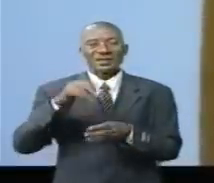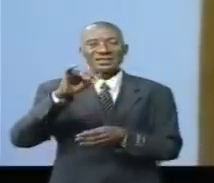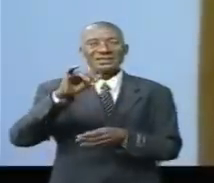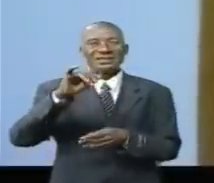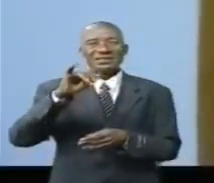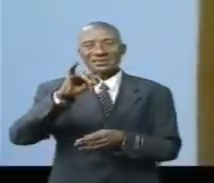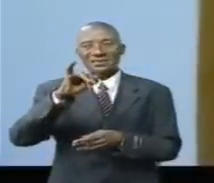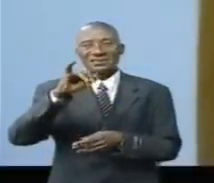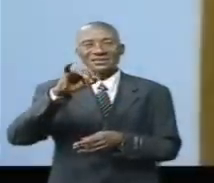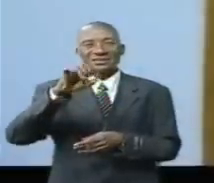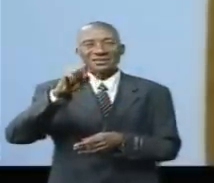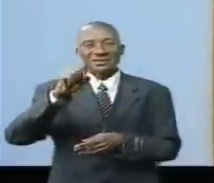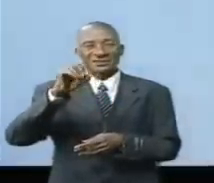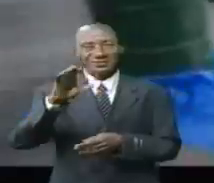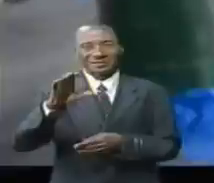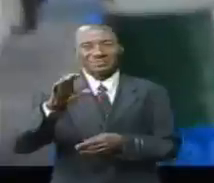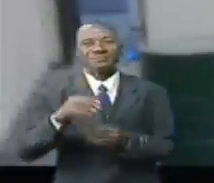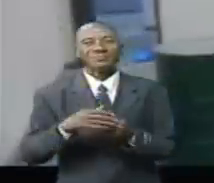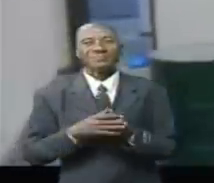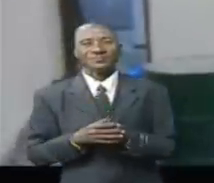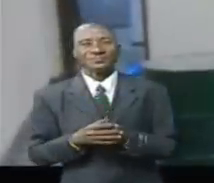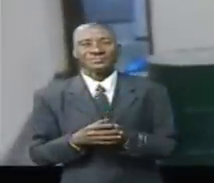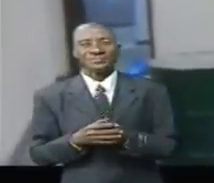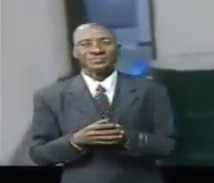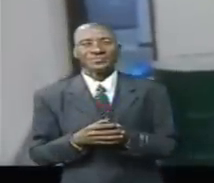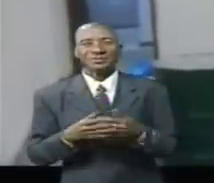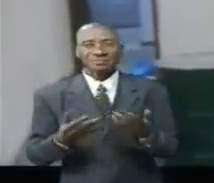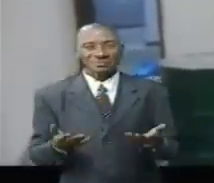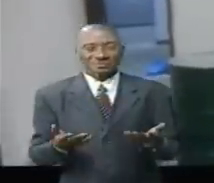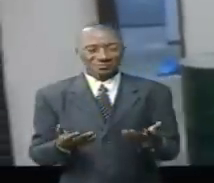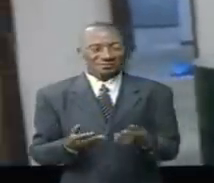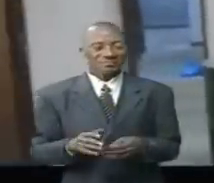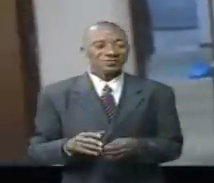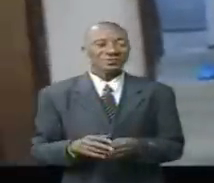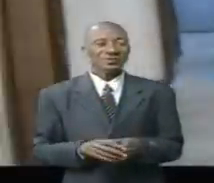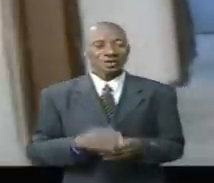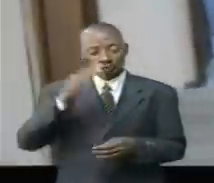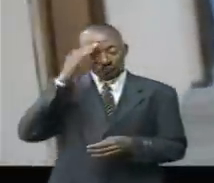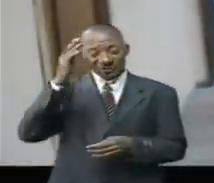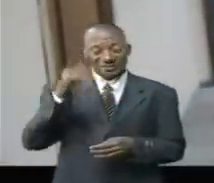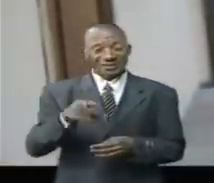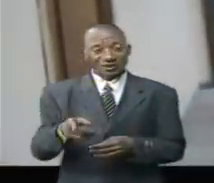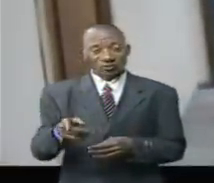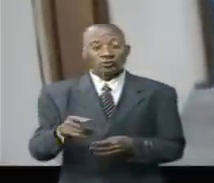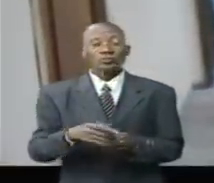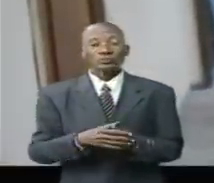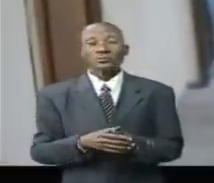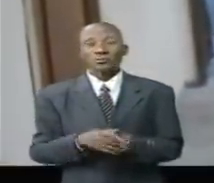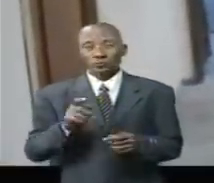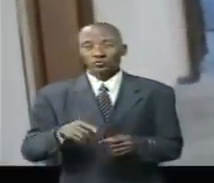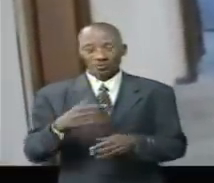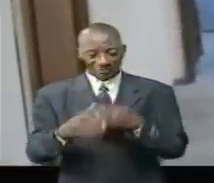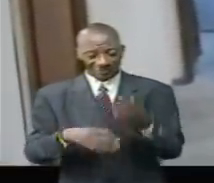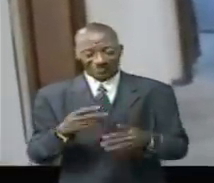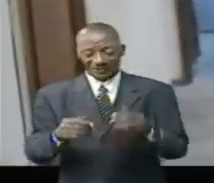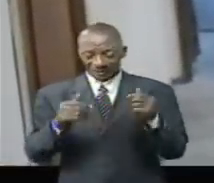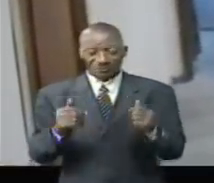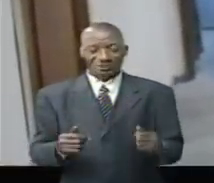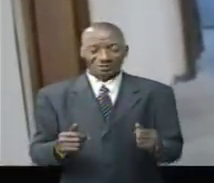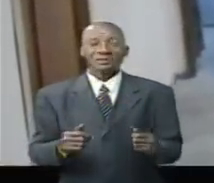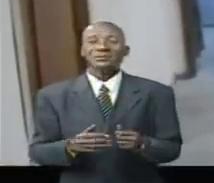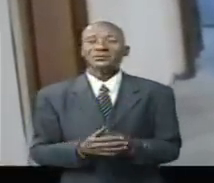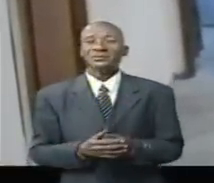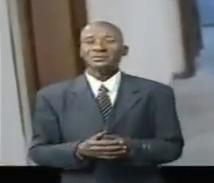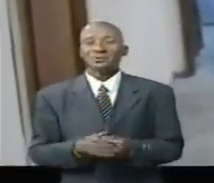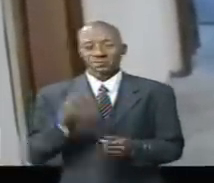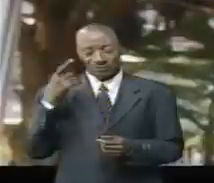ici à Kinshasa ou nationale dans le pays, mais une école dont la vocation était une vocation régionale, sous-régionale